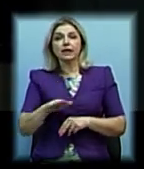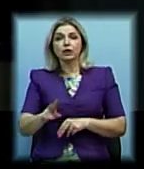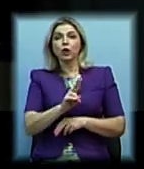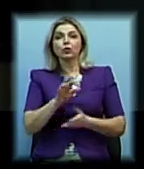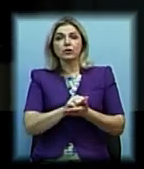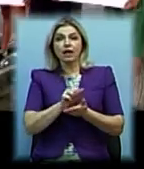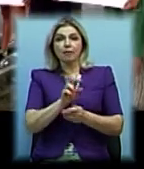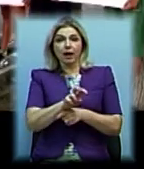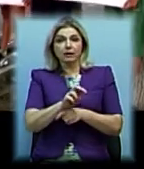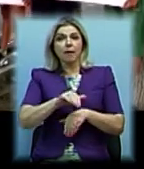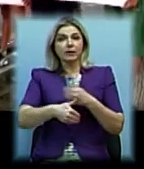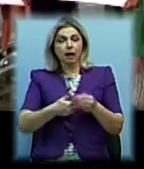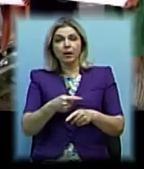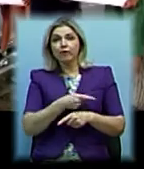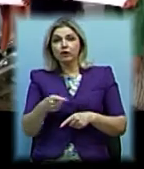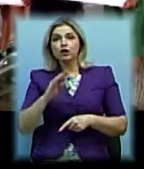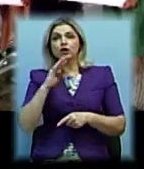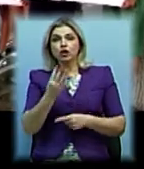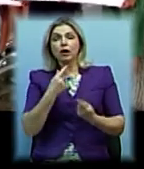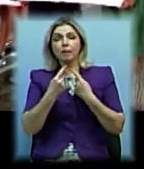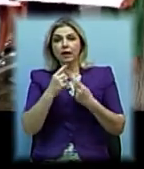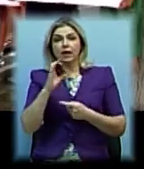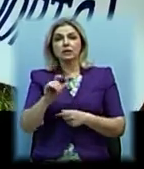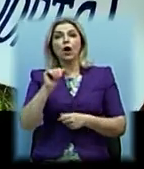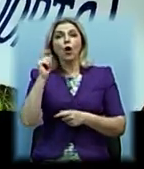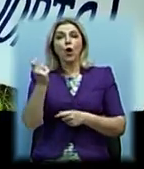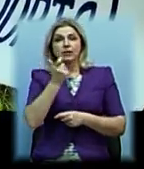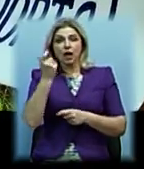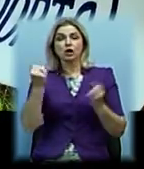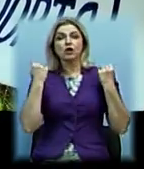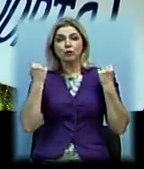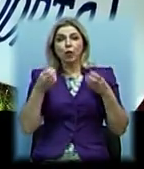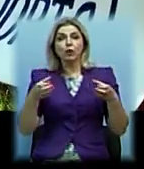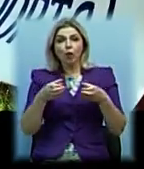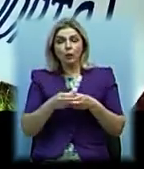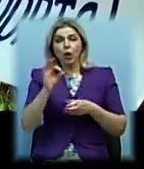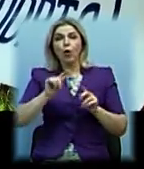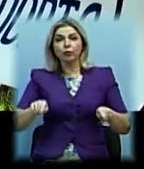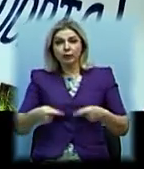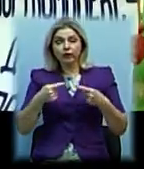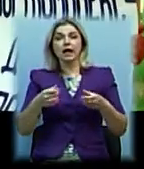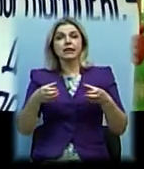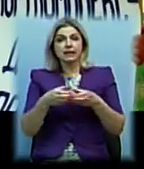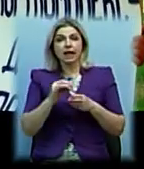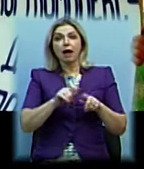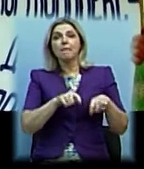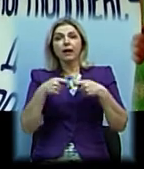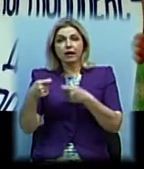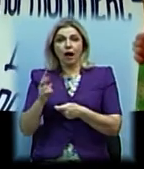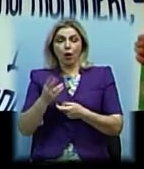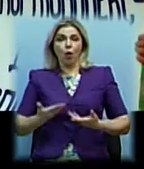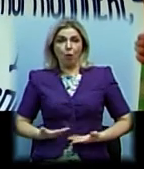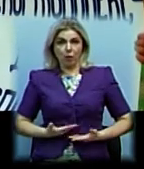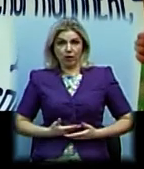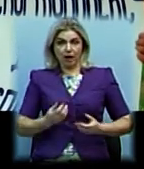плавання, протягом 4 років вели переговори з власником спорткомплексу про відновлення роботи секції та передачу закладу до комунальної